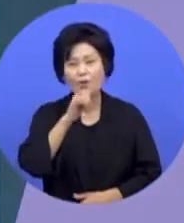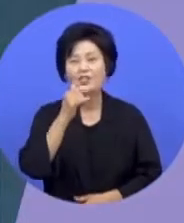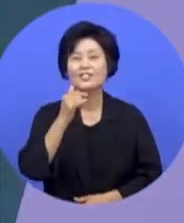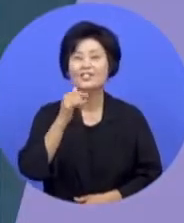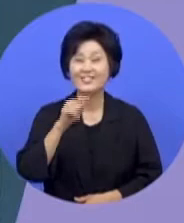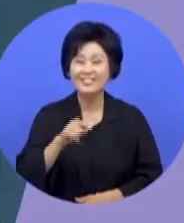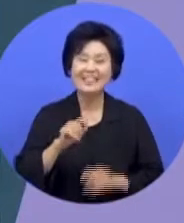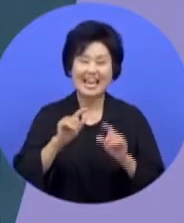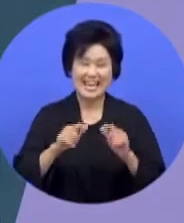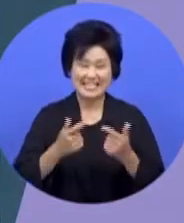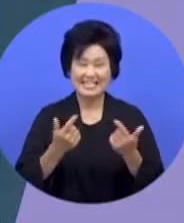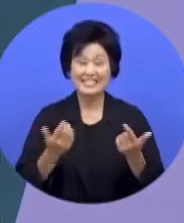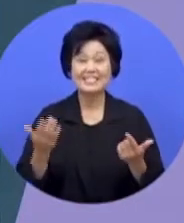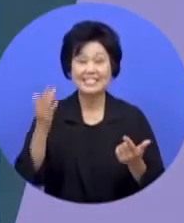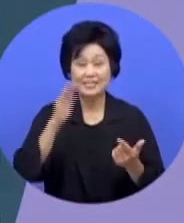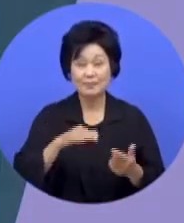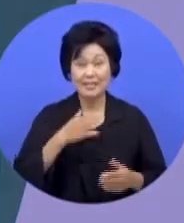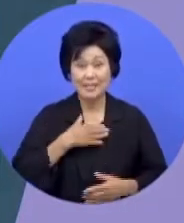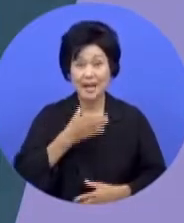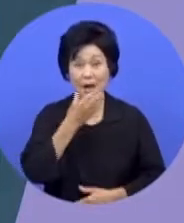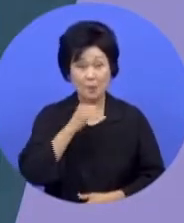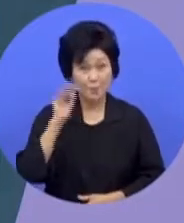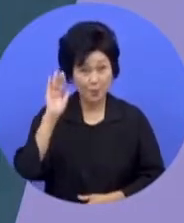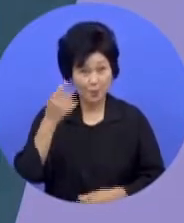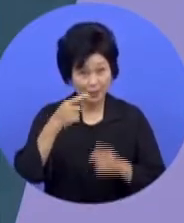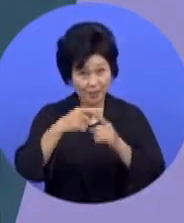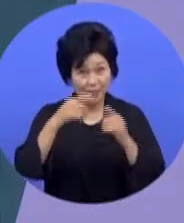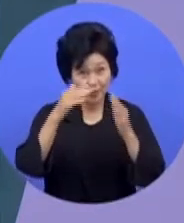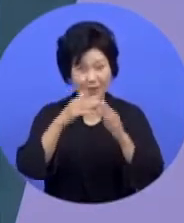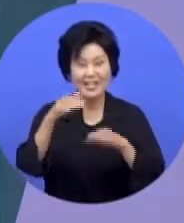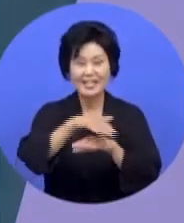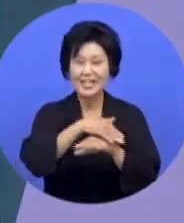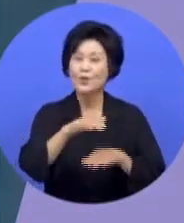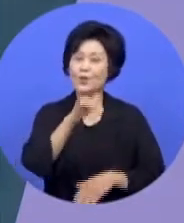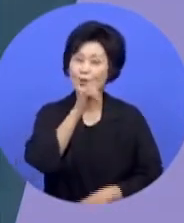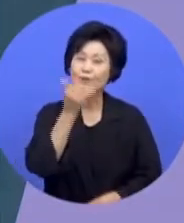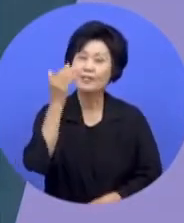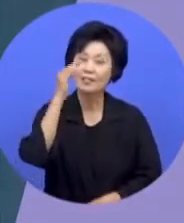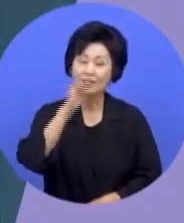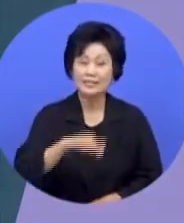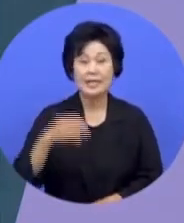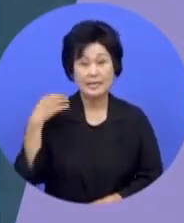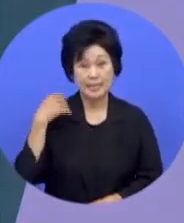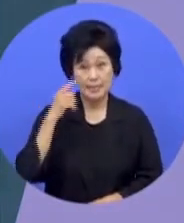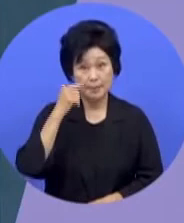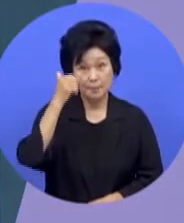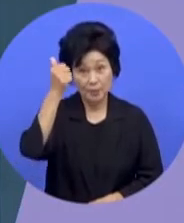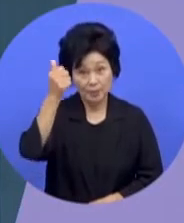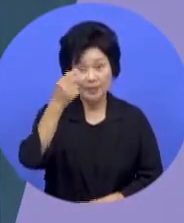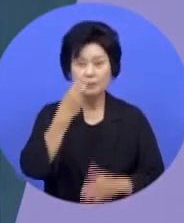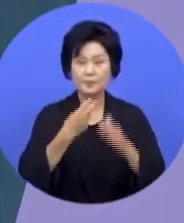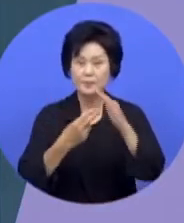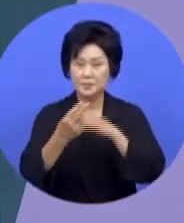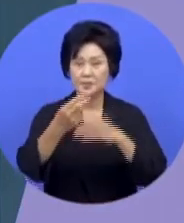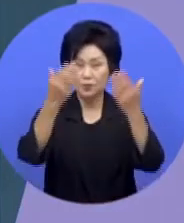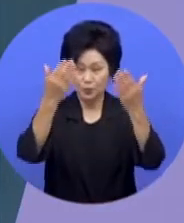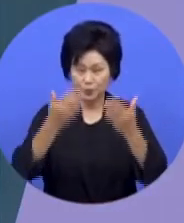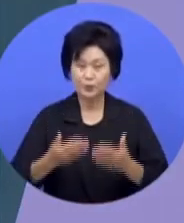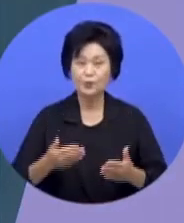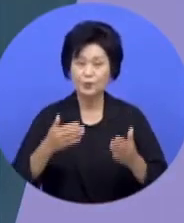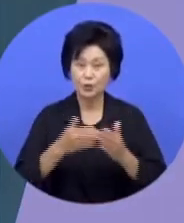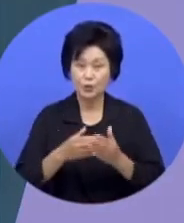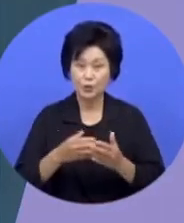제가 복된 교회 지금 섬기고 있는데 저희 담임 목사님께서 그런 비전을 제시해 주셨고 저희 부부는 정말 기도하고 있었던